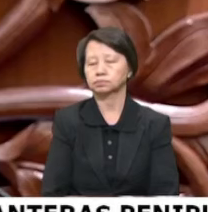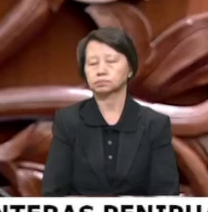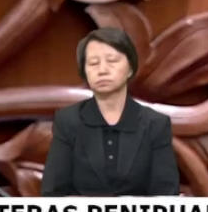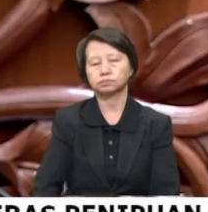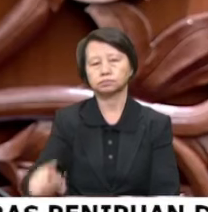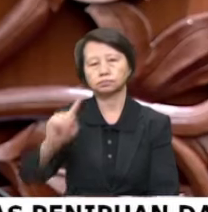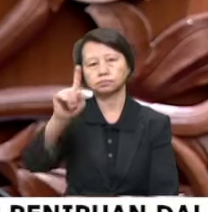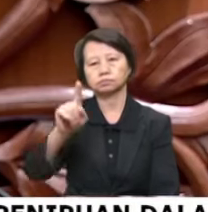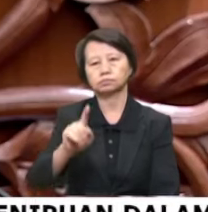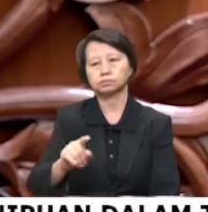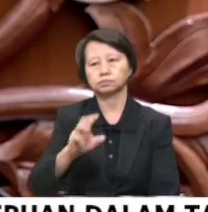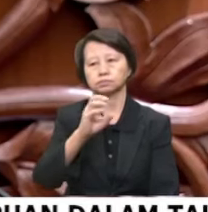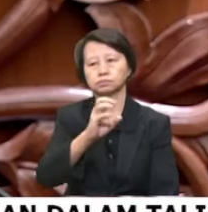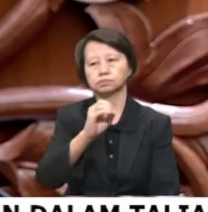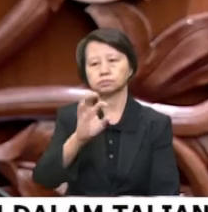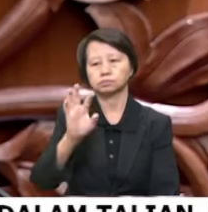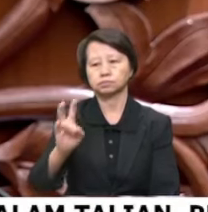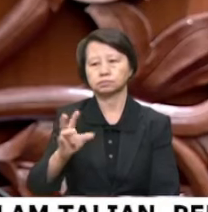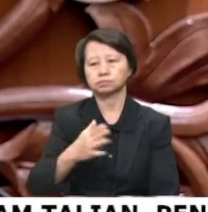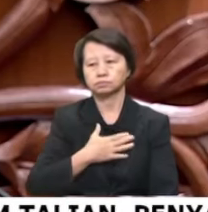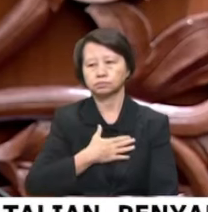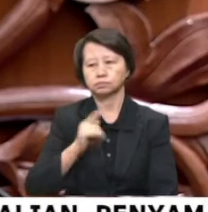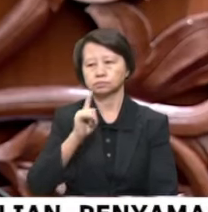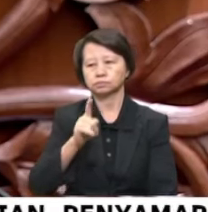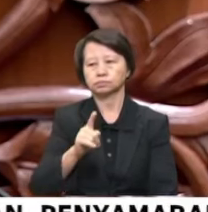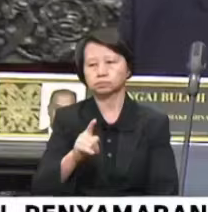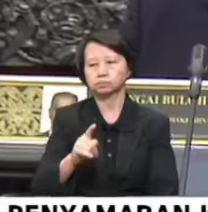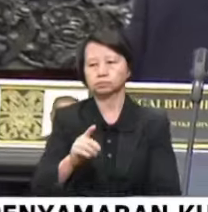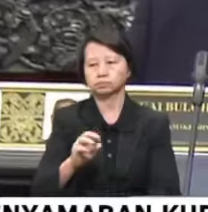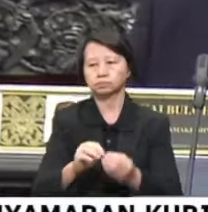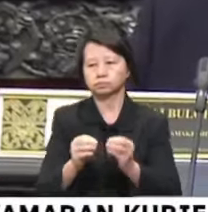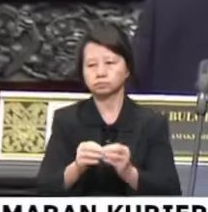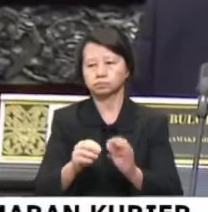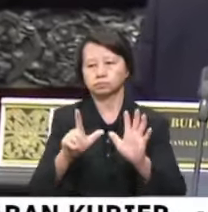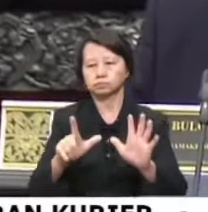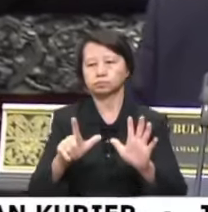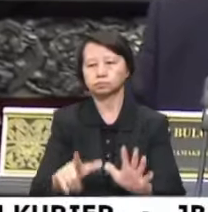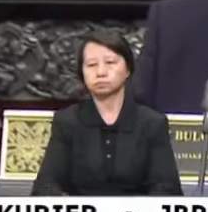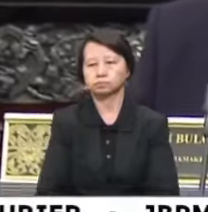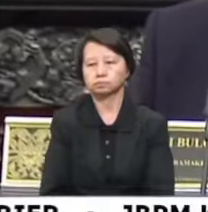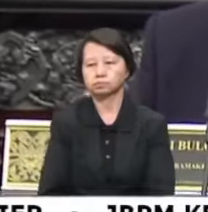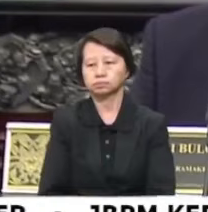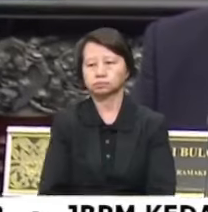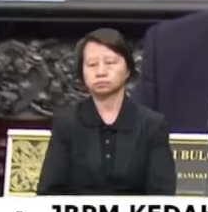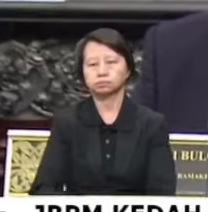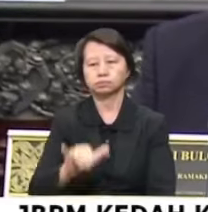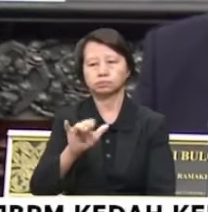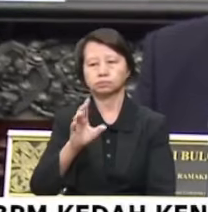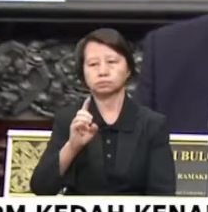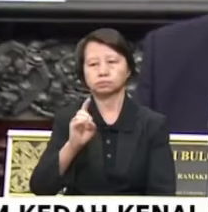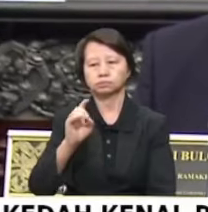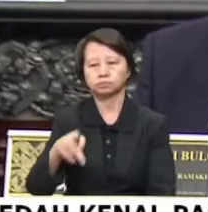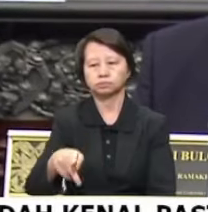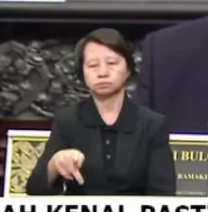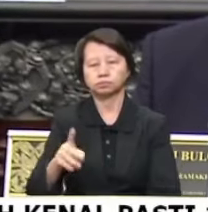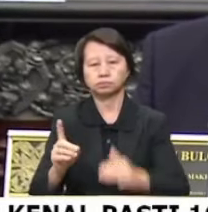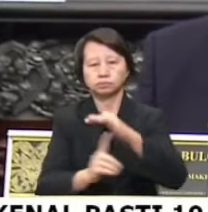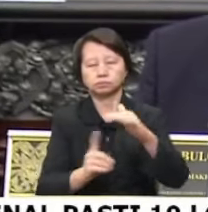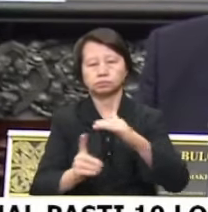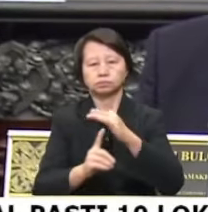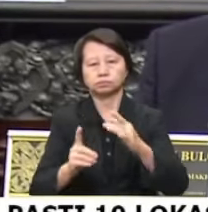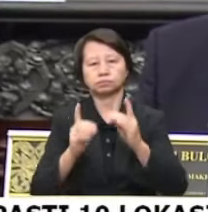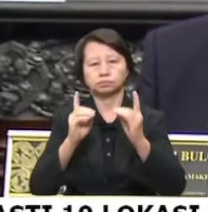Puan Yang di-Pertua, saya pohon untuk menjawab soalan nombor 7. Puan Yang di-Pertua, dasar pendidikan